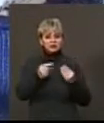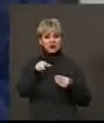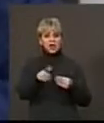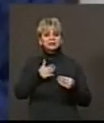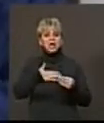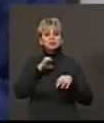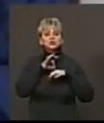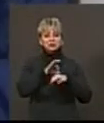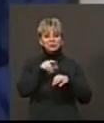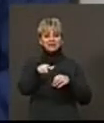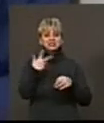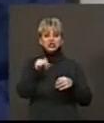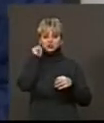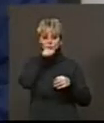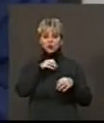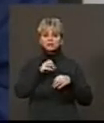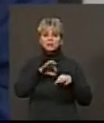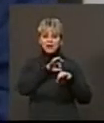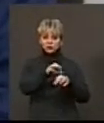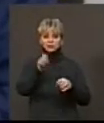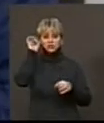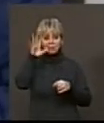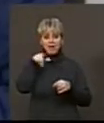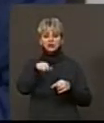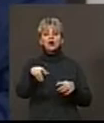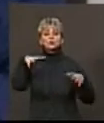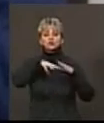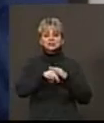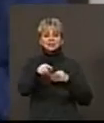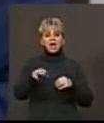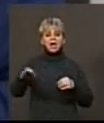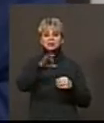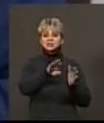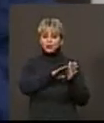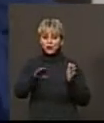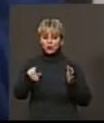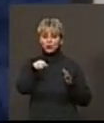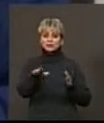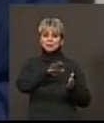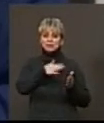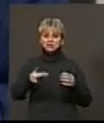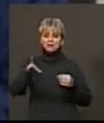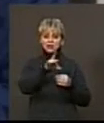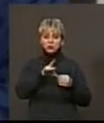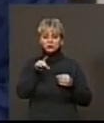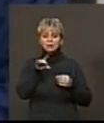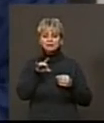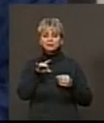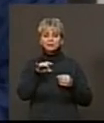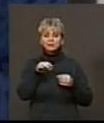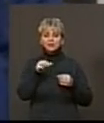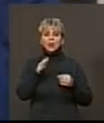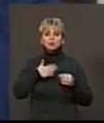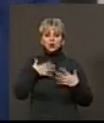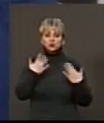уже провели... Третий год мы проводим уже чемпионаты, в том числе и областного уровня, и межрайонного.